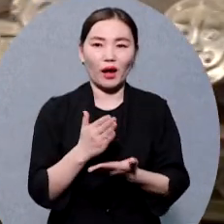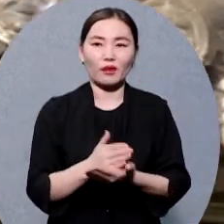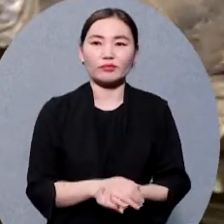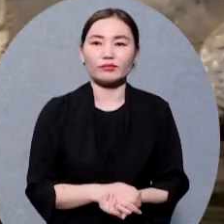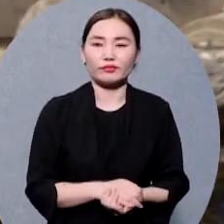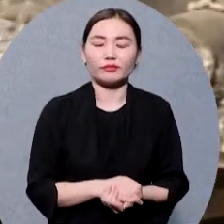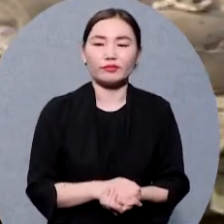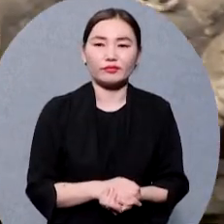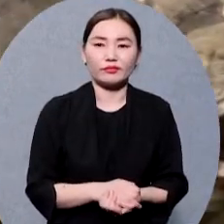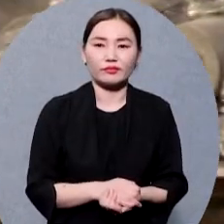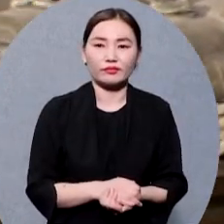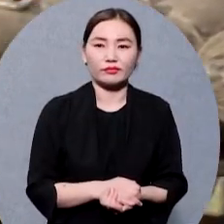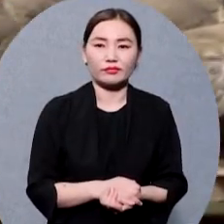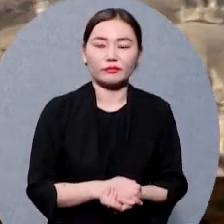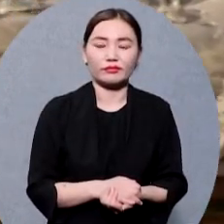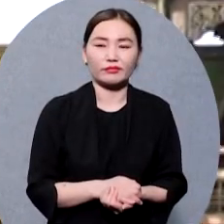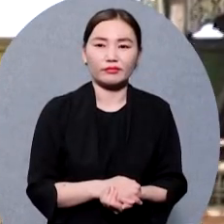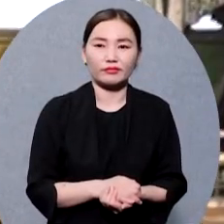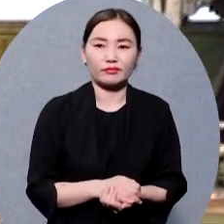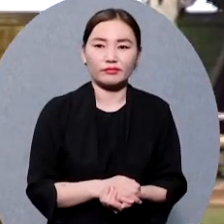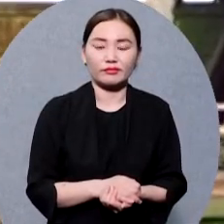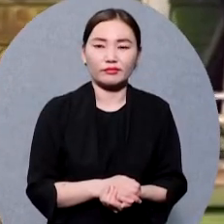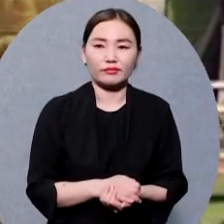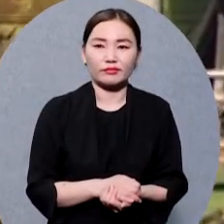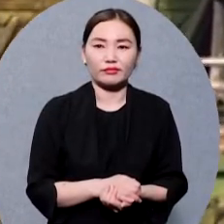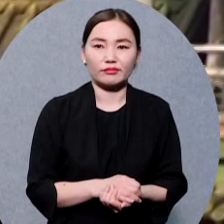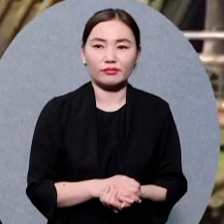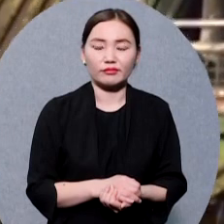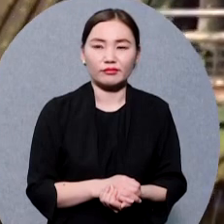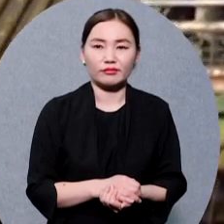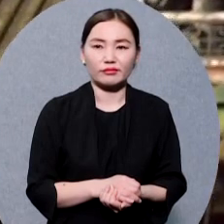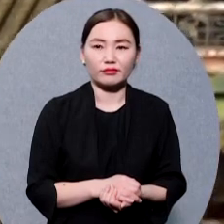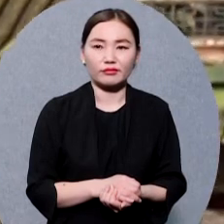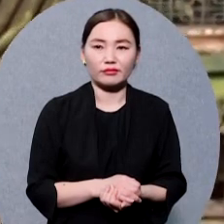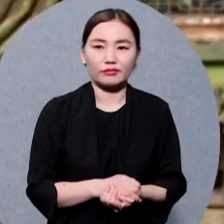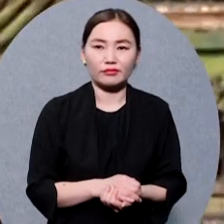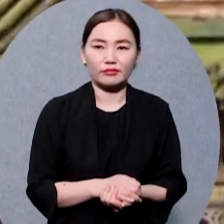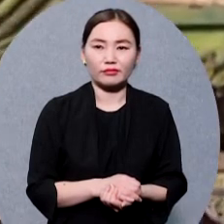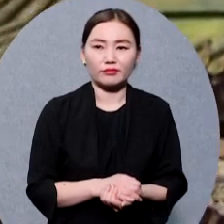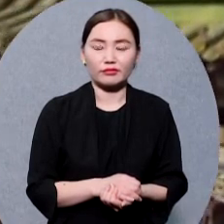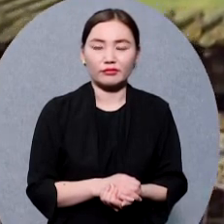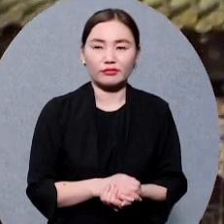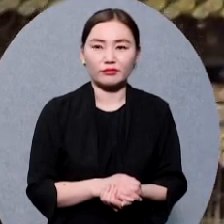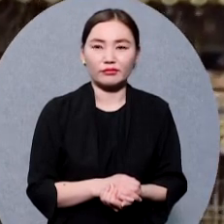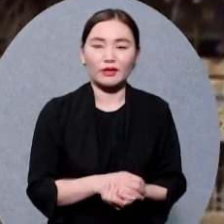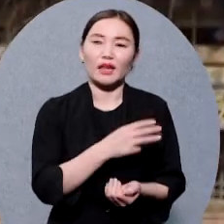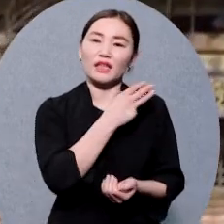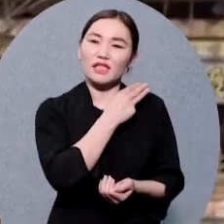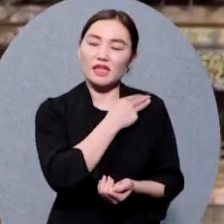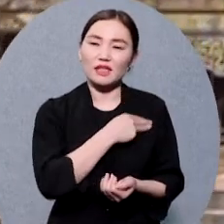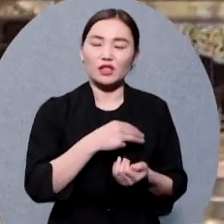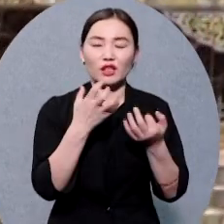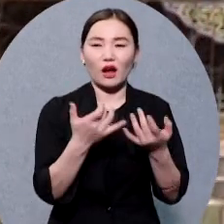сүмхийдүүд байгуулагдсанаар одоо тухайн үед соёл боловсрол, шинжлэх ухаан, зам мөн шашны одоо янз бүрийн хурлал, хурал,